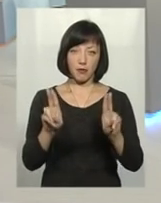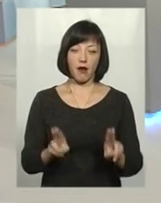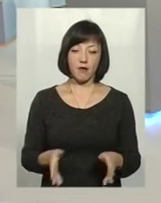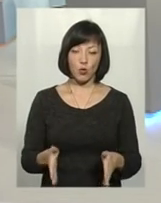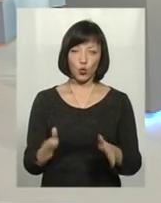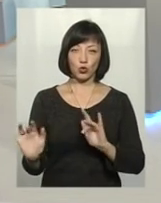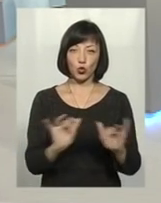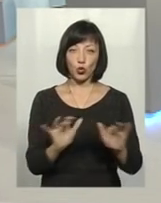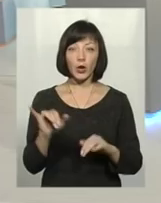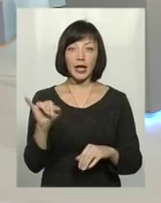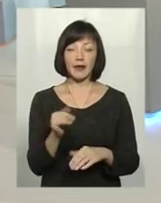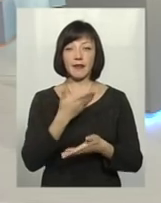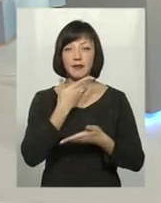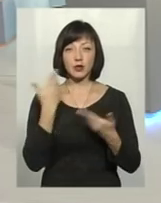і